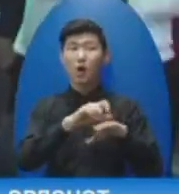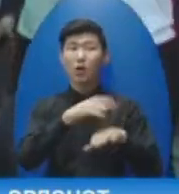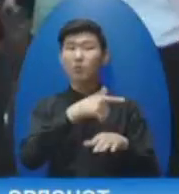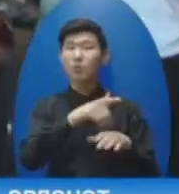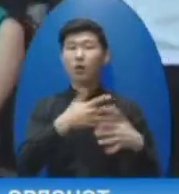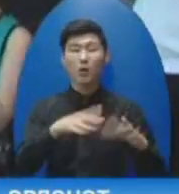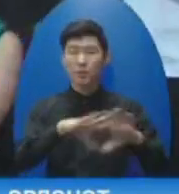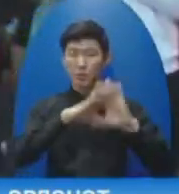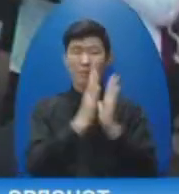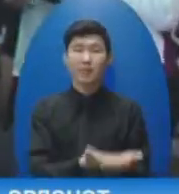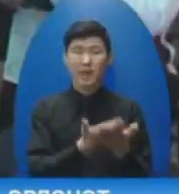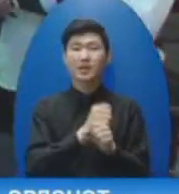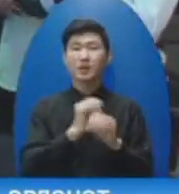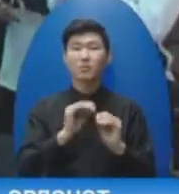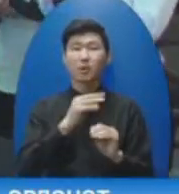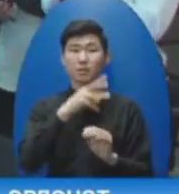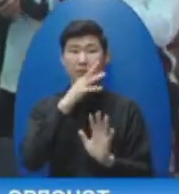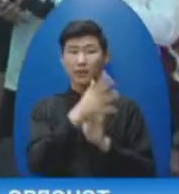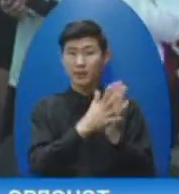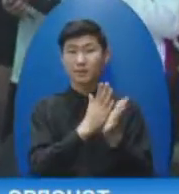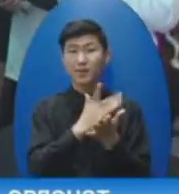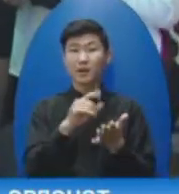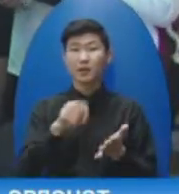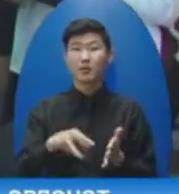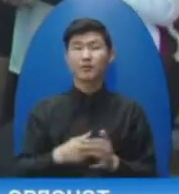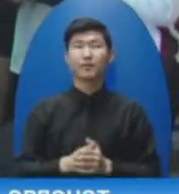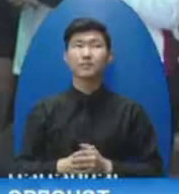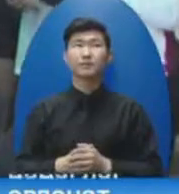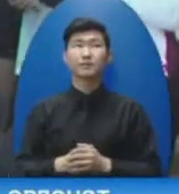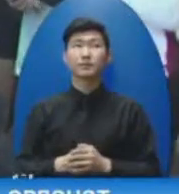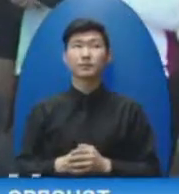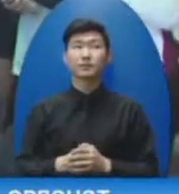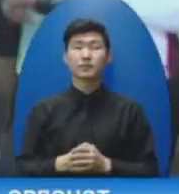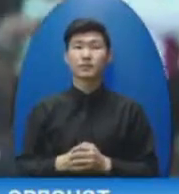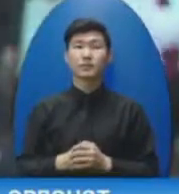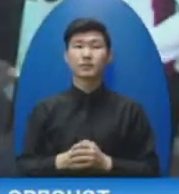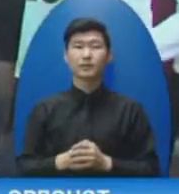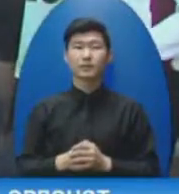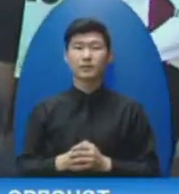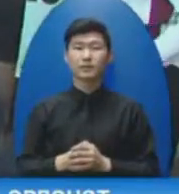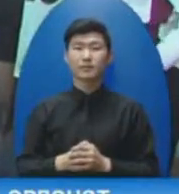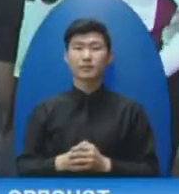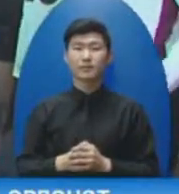дэмжиж ажиллана гэдгээ илэрхийлсэн юм а.